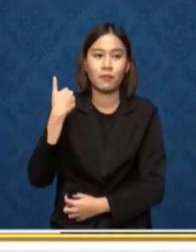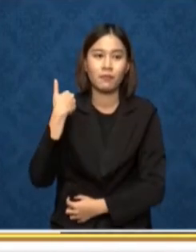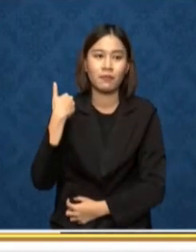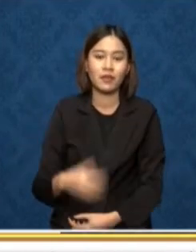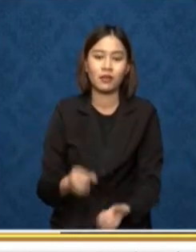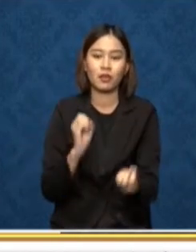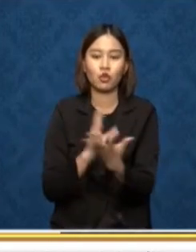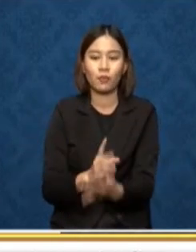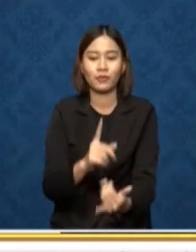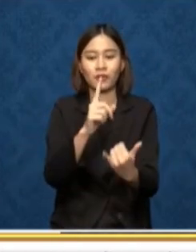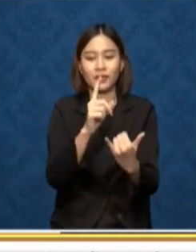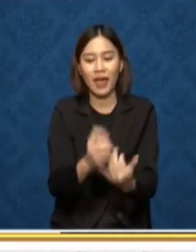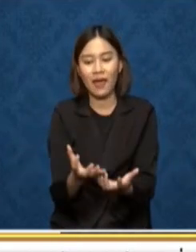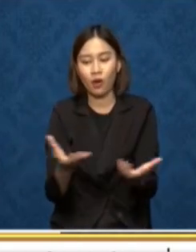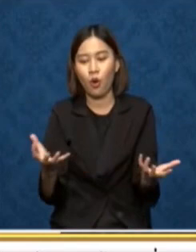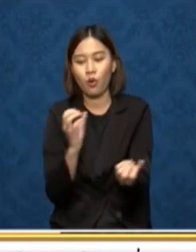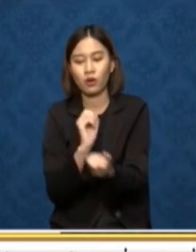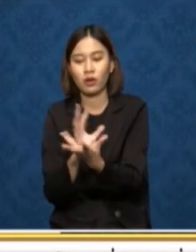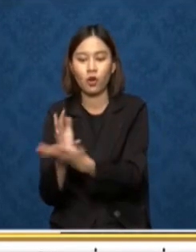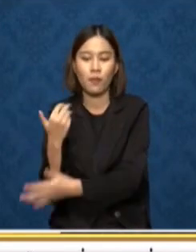ทำใหเสยชวตและทับสินครั